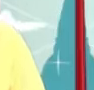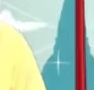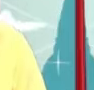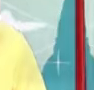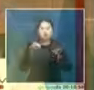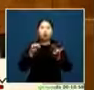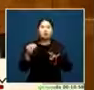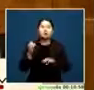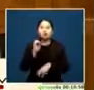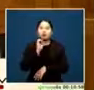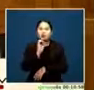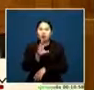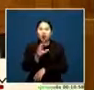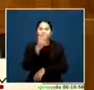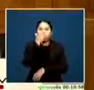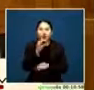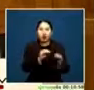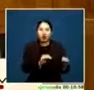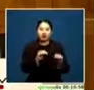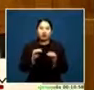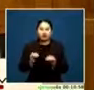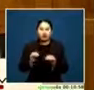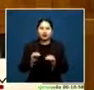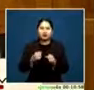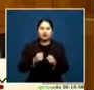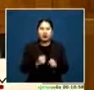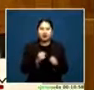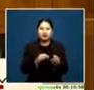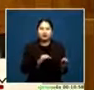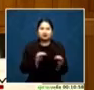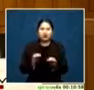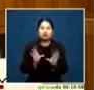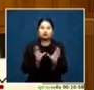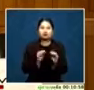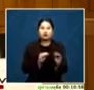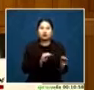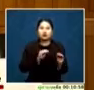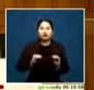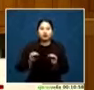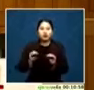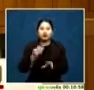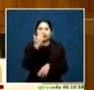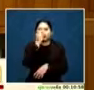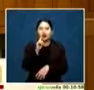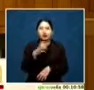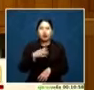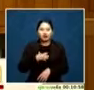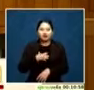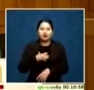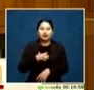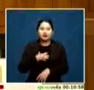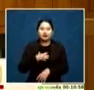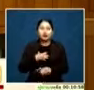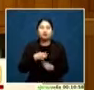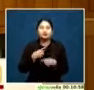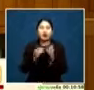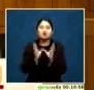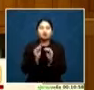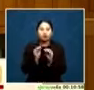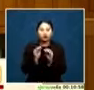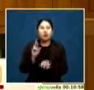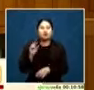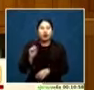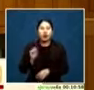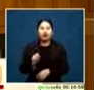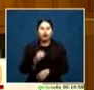ราวของดิจิตอลวอลเล็ตด้วยแน่นอนเรื่องนี้เนี่ยเน้นเลยฮะคุณผู้ชมเป็นเรื่องของการกระตุ้นเศรษฐกิจเรียกว่าไตรมาส4มาแน่น